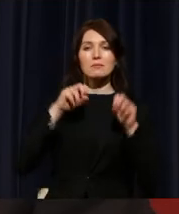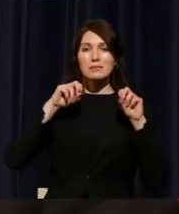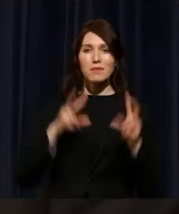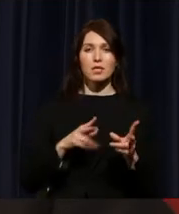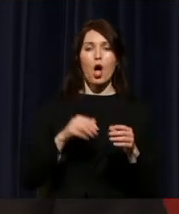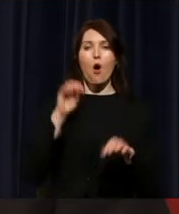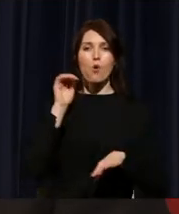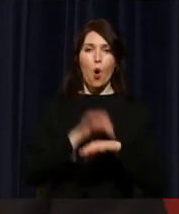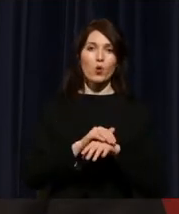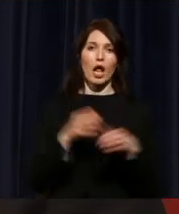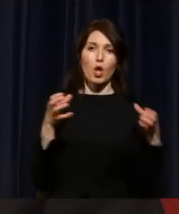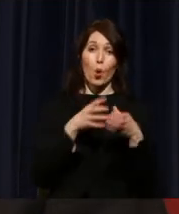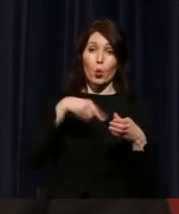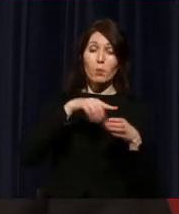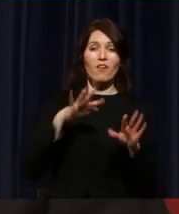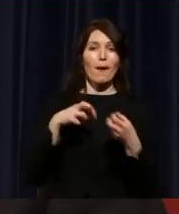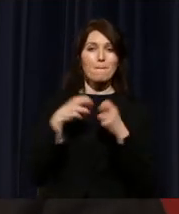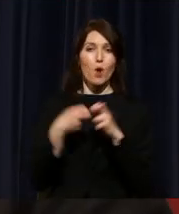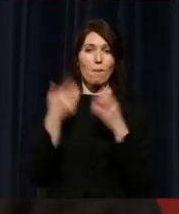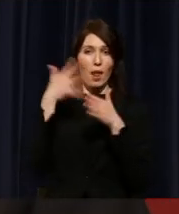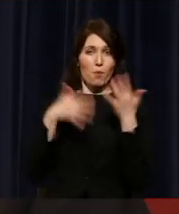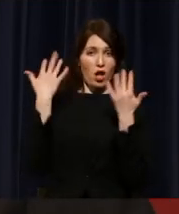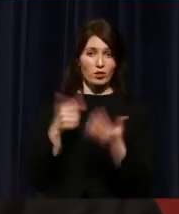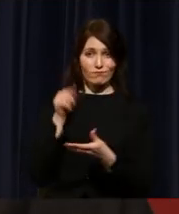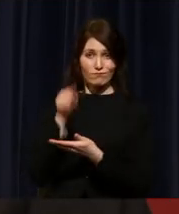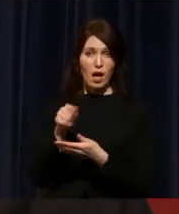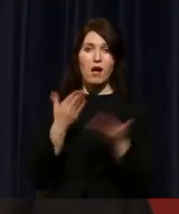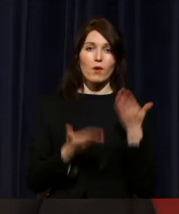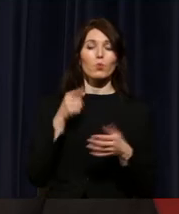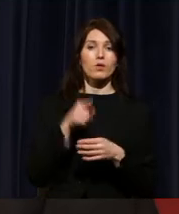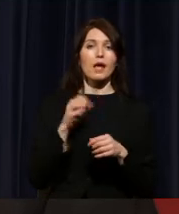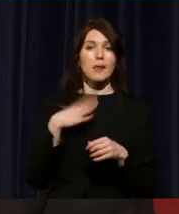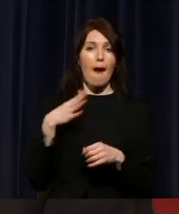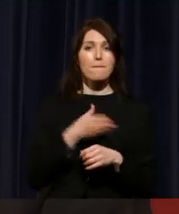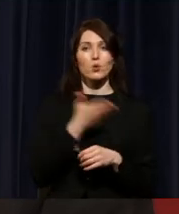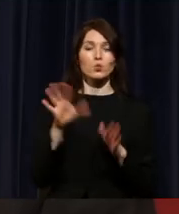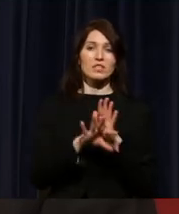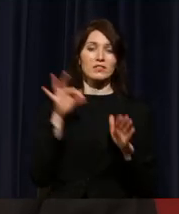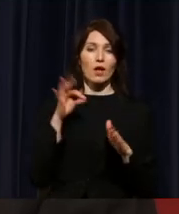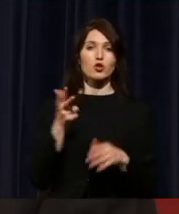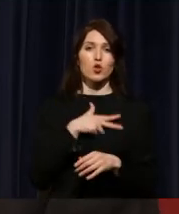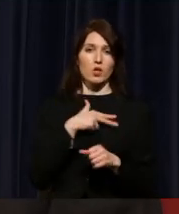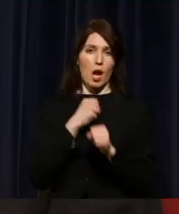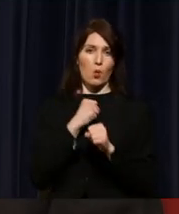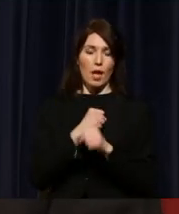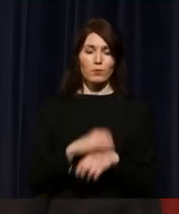jau konkrētā mērķa grupā vai problemātikā, tad tas varbūt ir tas, kāpēc jūs arī izvēlēties sociālo